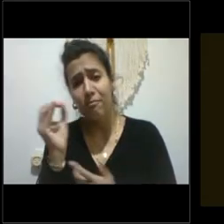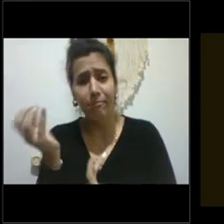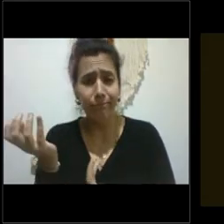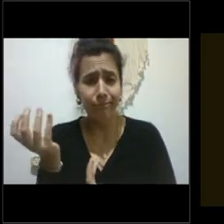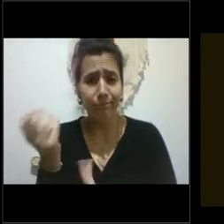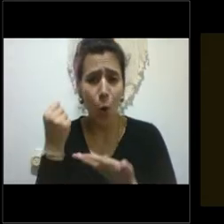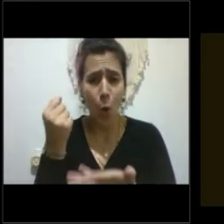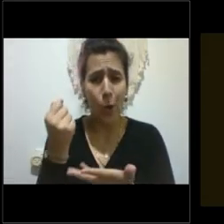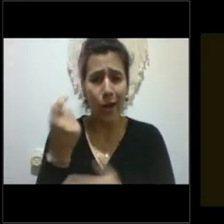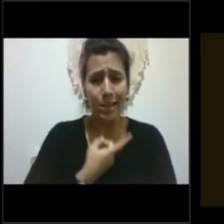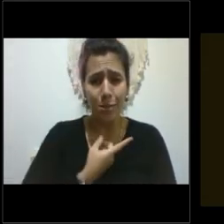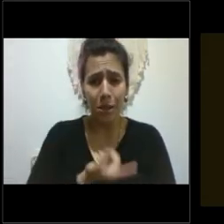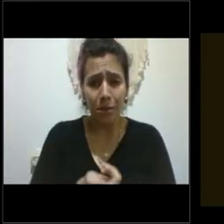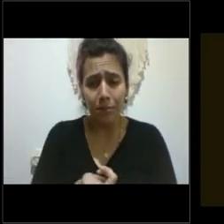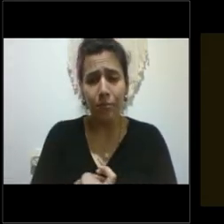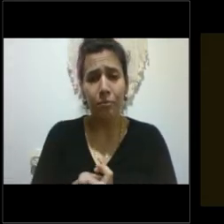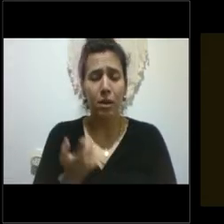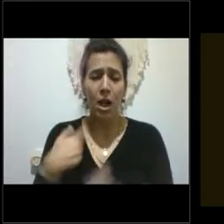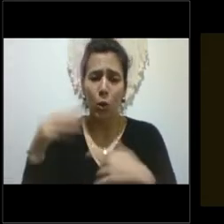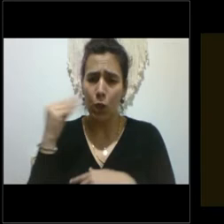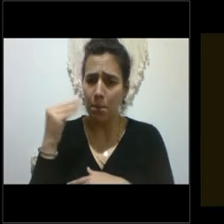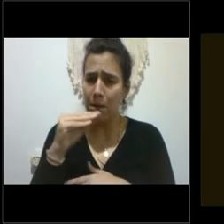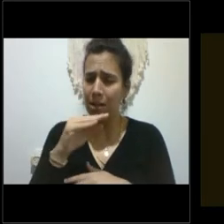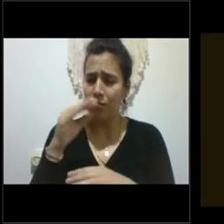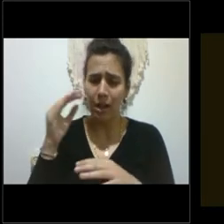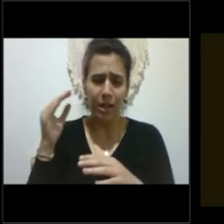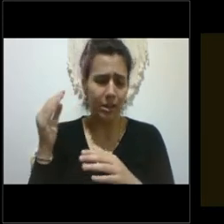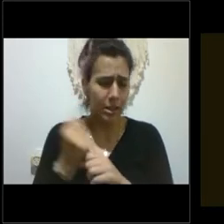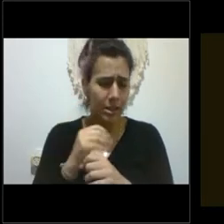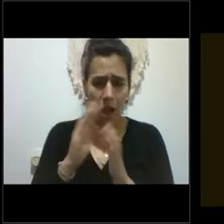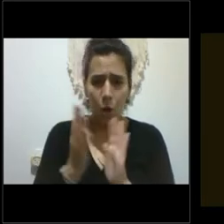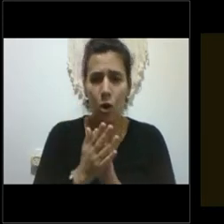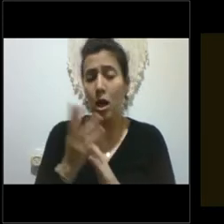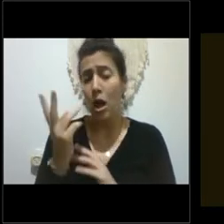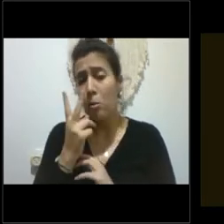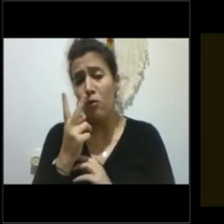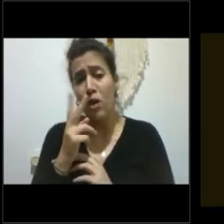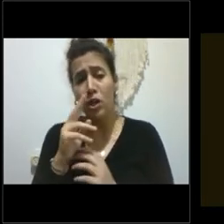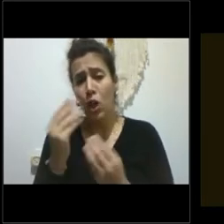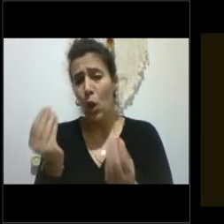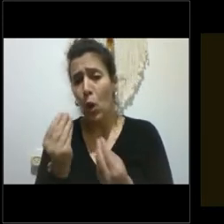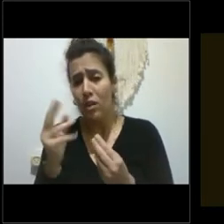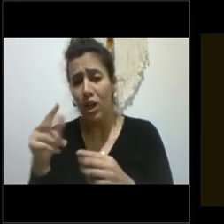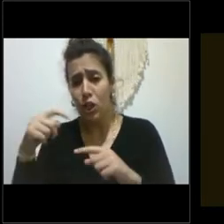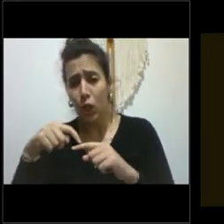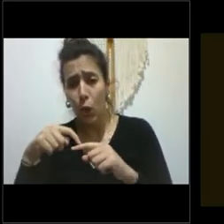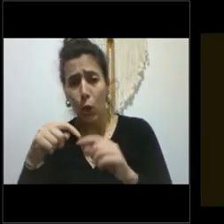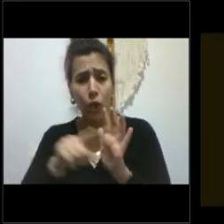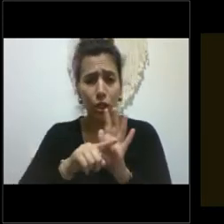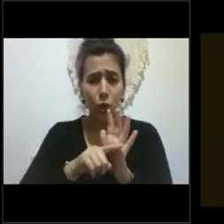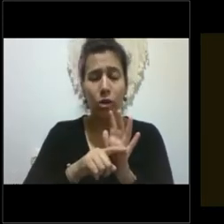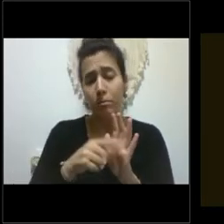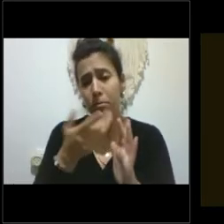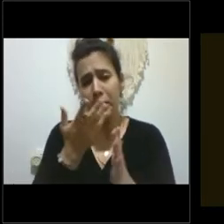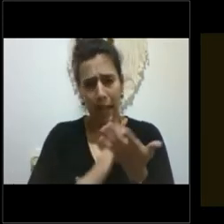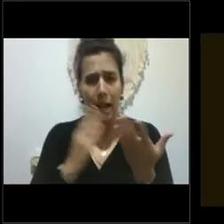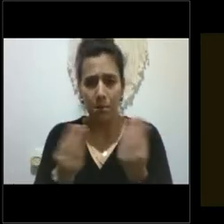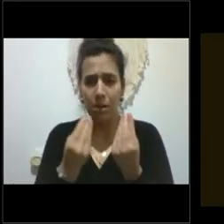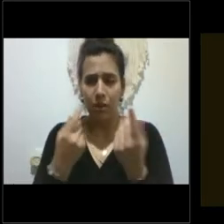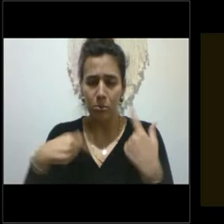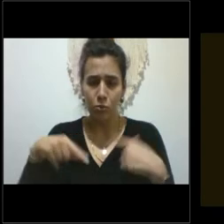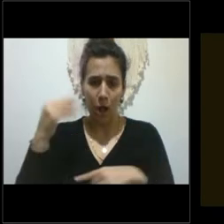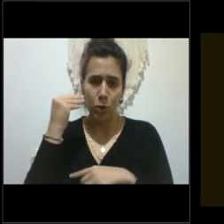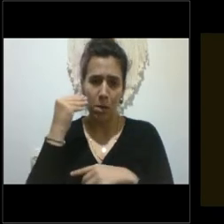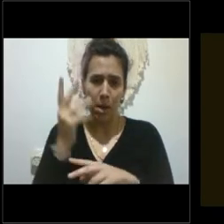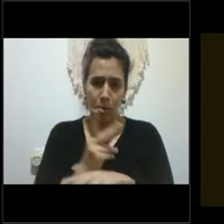ואנחנו נלמד, נעבור על הכל, כמובן שלכל דבר יש את היתרונות והחסרונות שלו, וזה חלק מהקורס, חלק מהדברים שאנחנו נלמד בקורס.